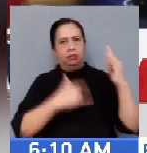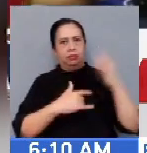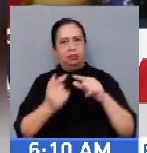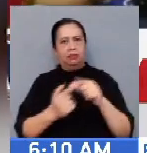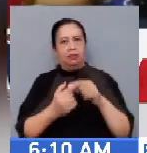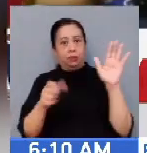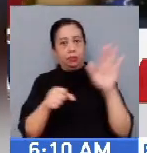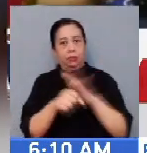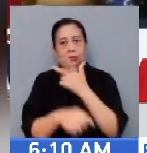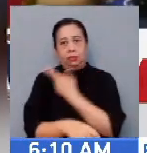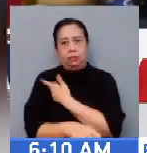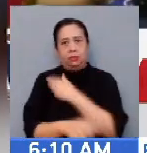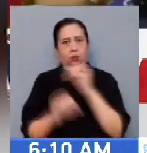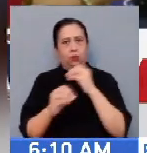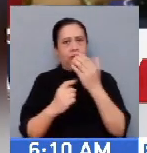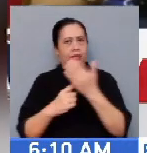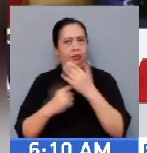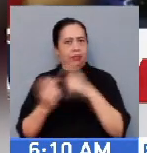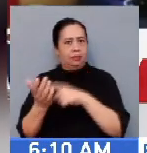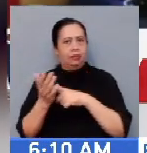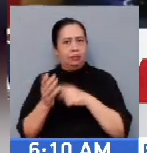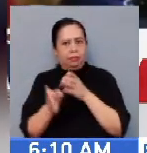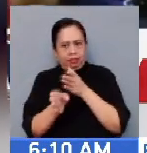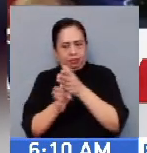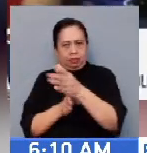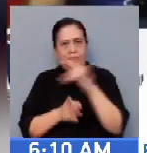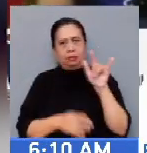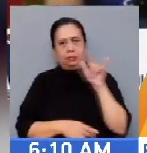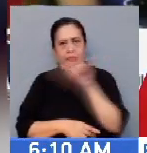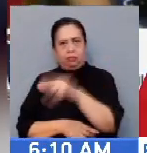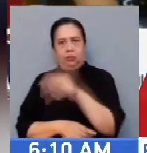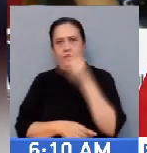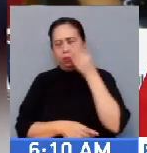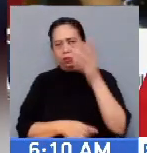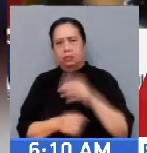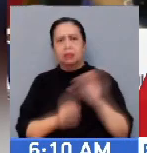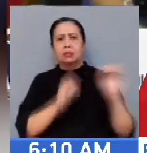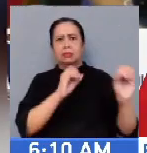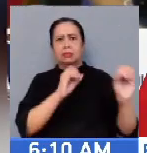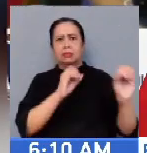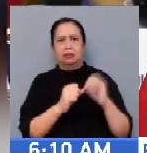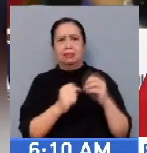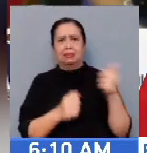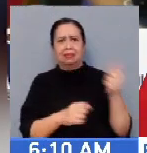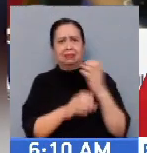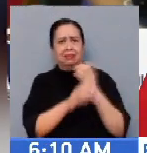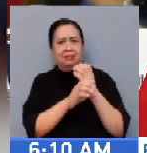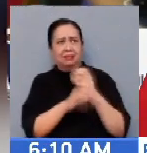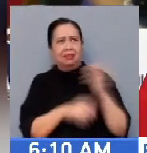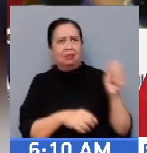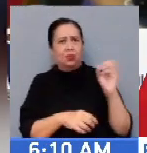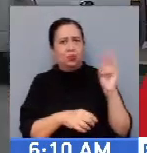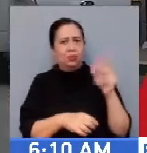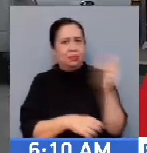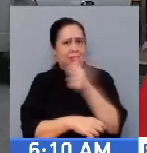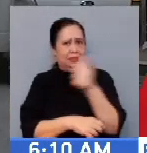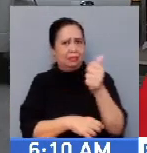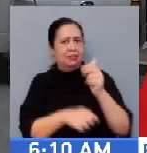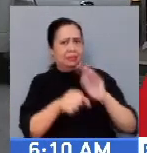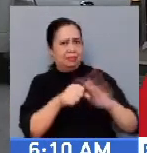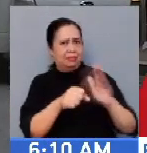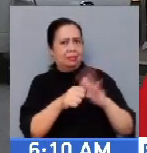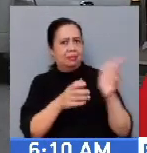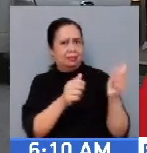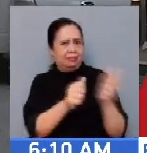ng quarantine requirement, diretso uwi na. May sarili na silang sasakyan, may sarili na silang transportation arrangements.